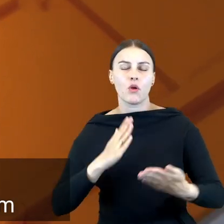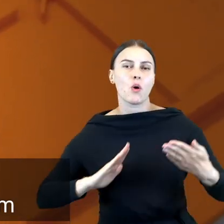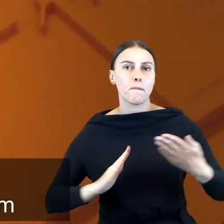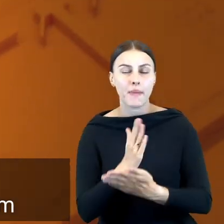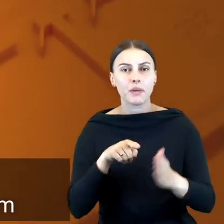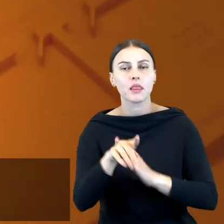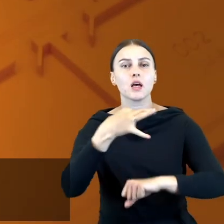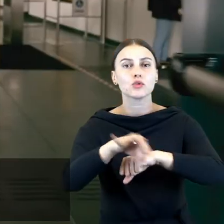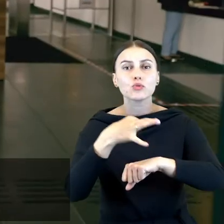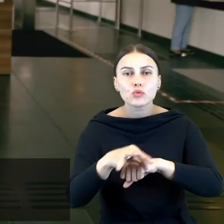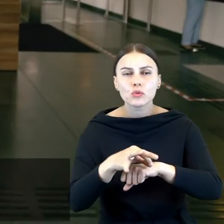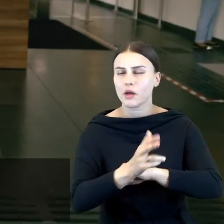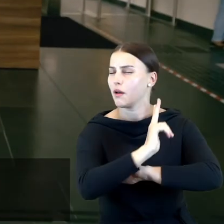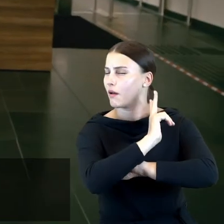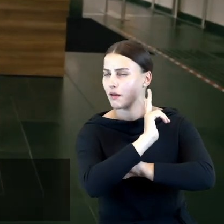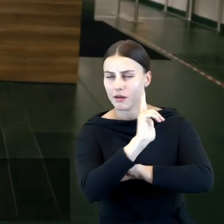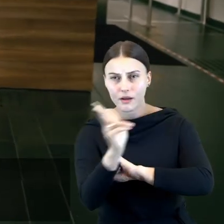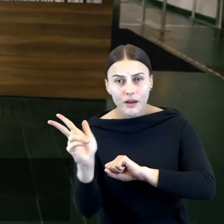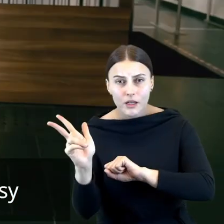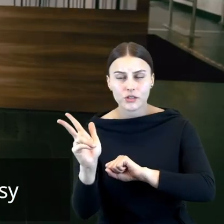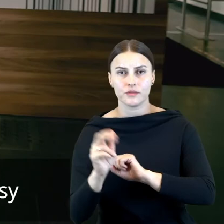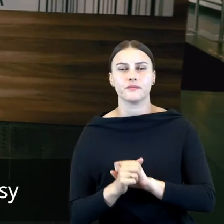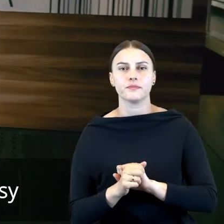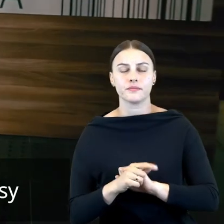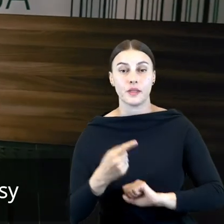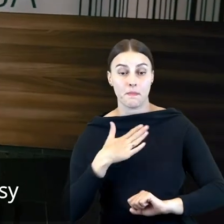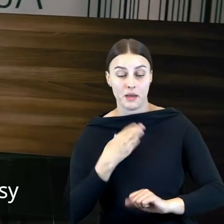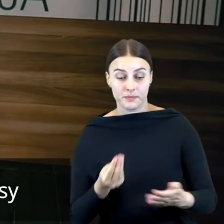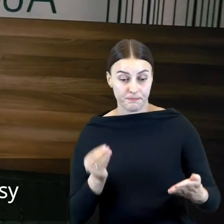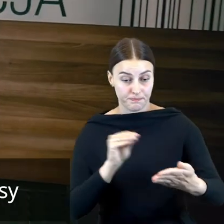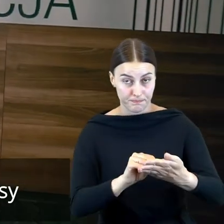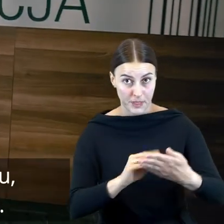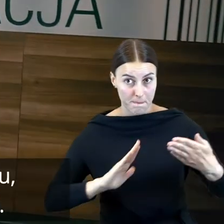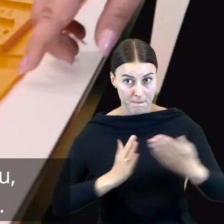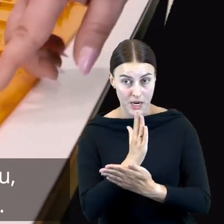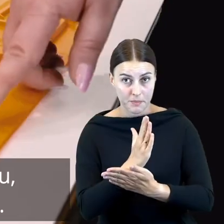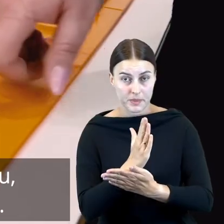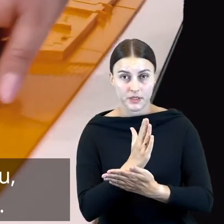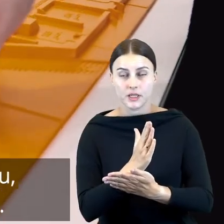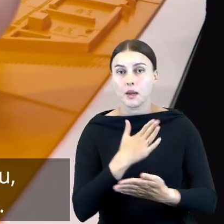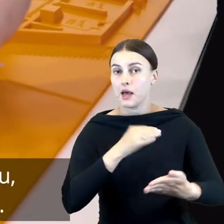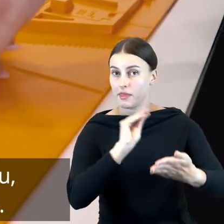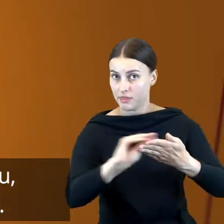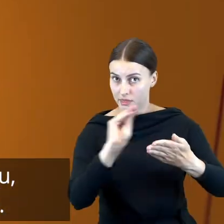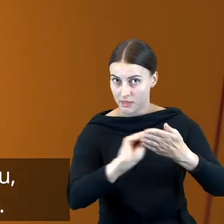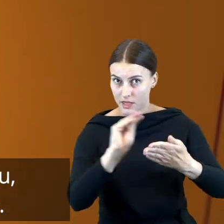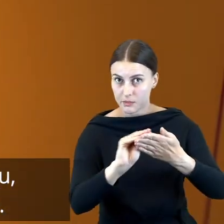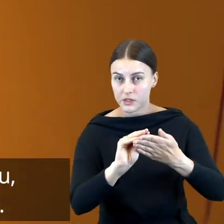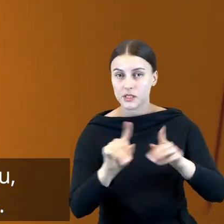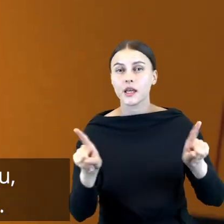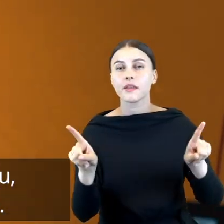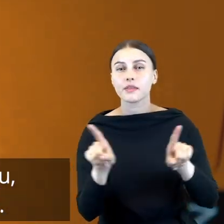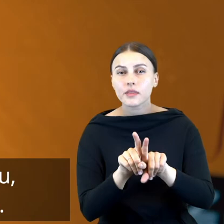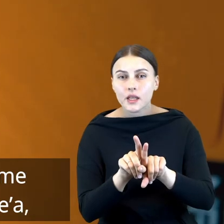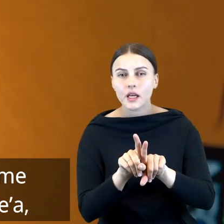ma służyć studentom, zarówno tym niepełnosprawnym, jak i pełnosprawnym. Na tyflomapie mamy zarówno napisy w czarnym